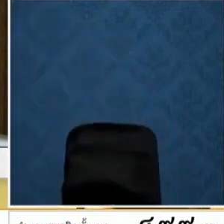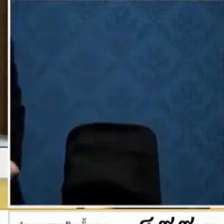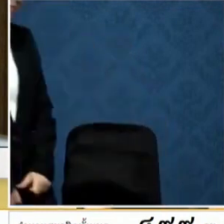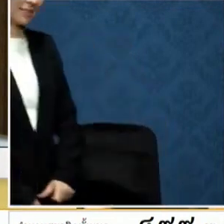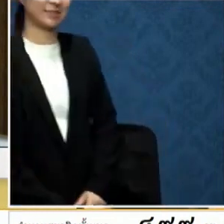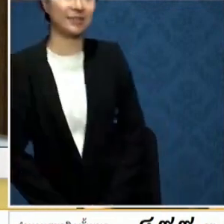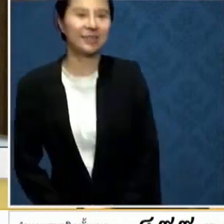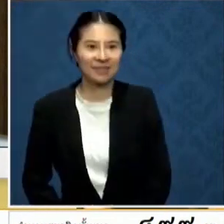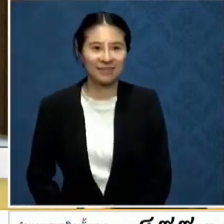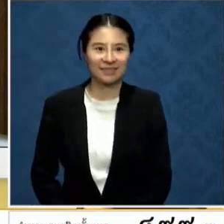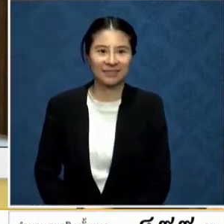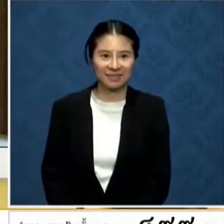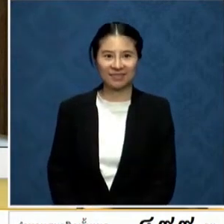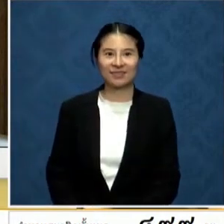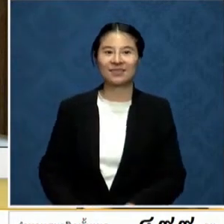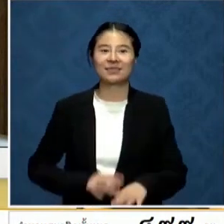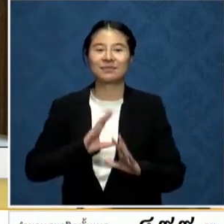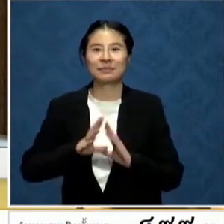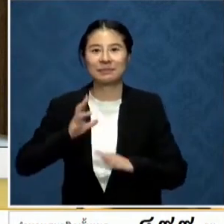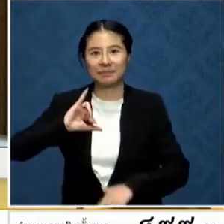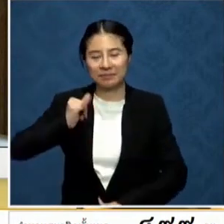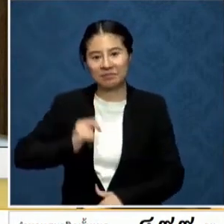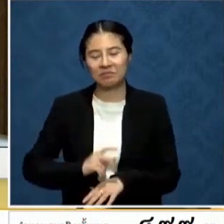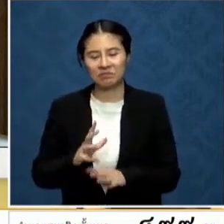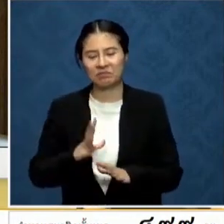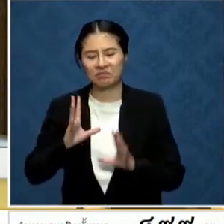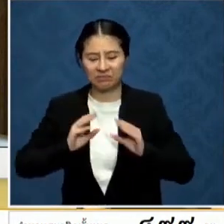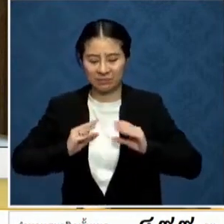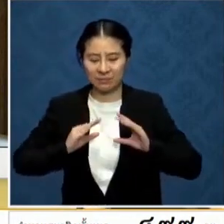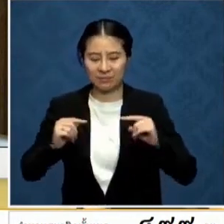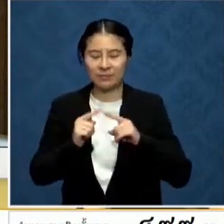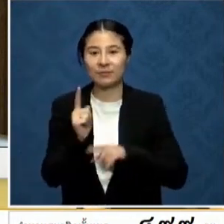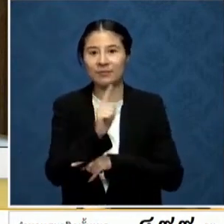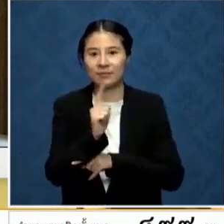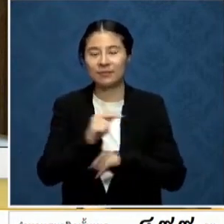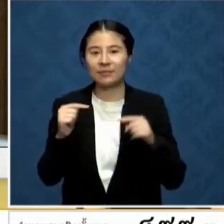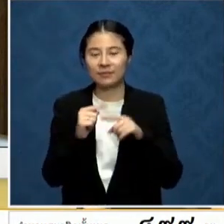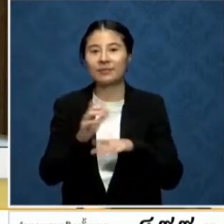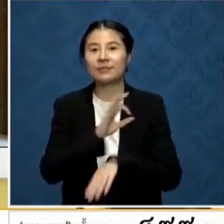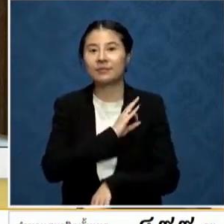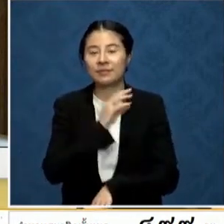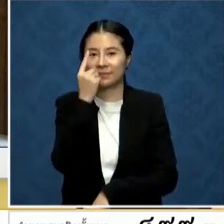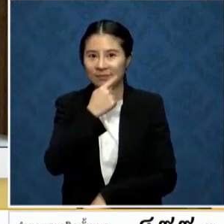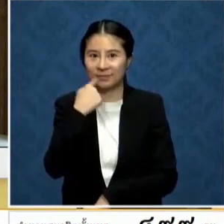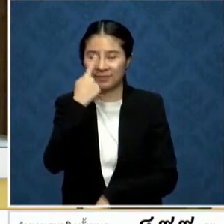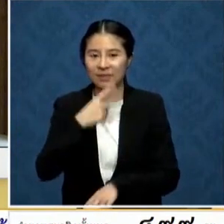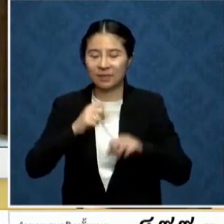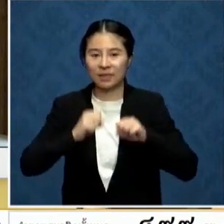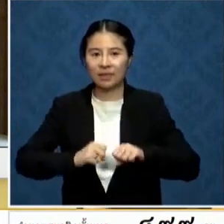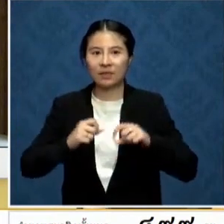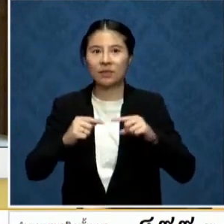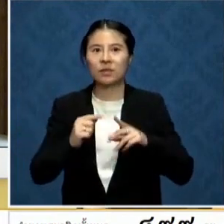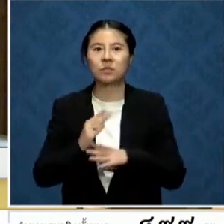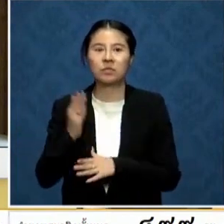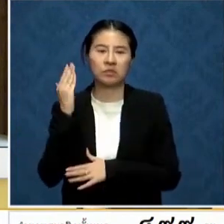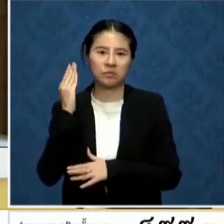ครับบางท่านก็แสดงความกังวลว่าไม่เห็นด้วยกับการที่จะไปบอกว่าหากสมาชิกท่านใดตัดสินใจว่าณวัน